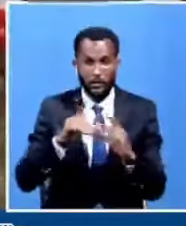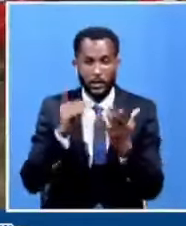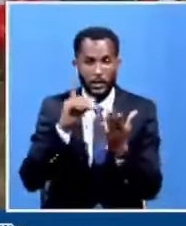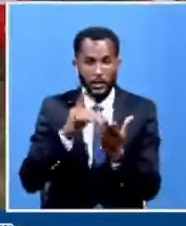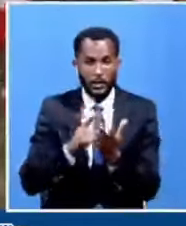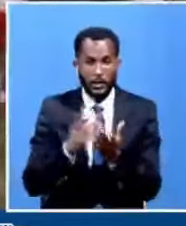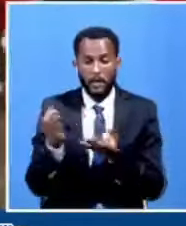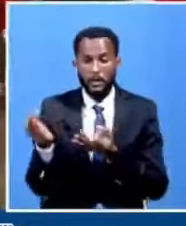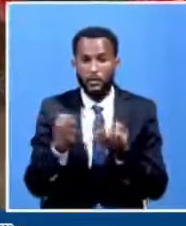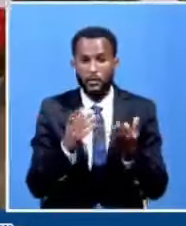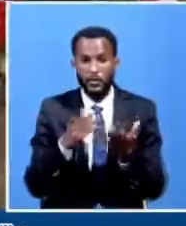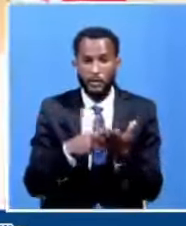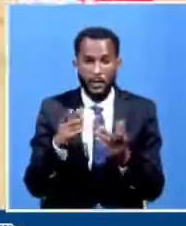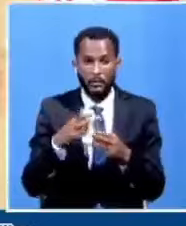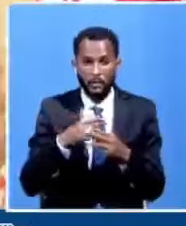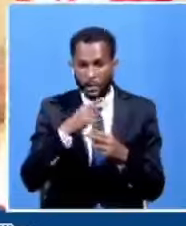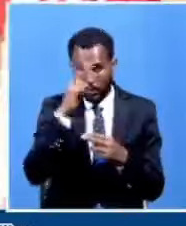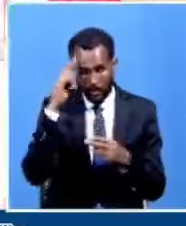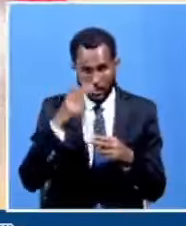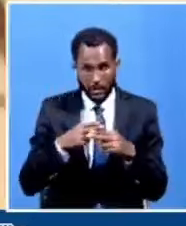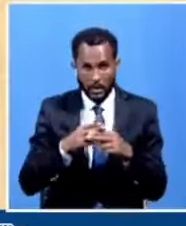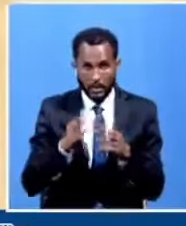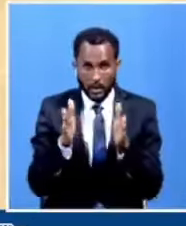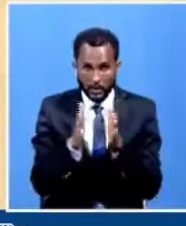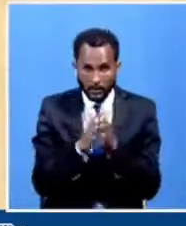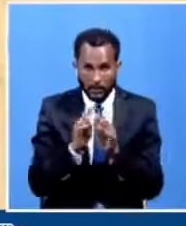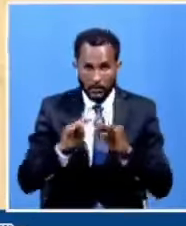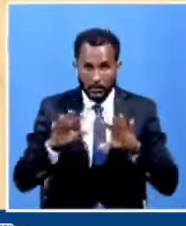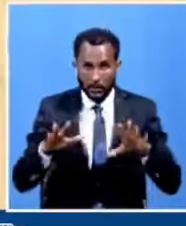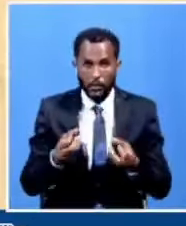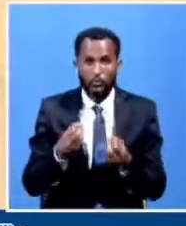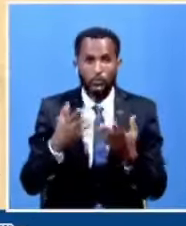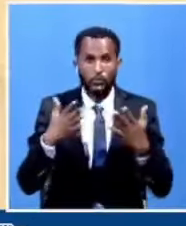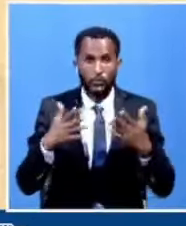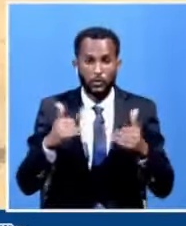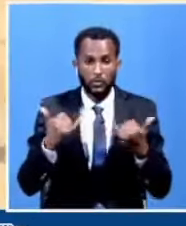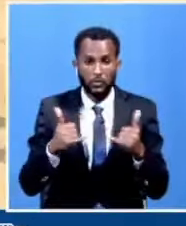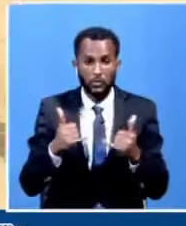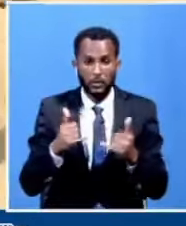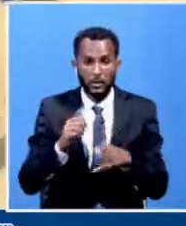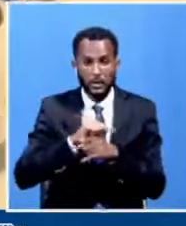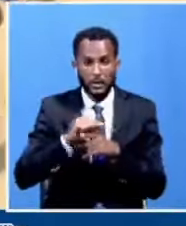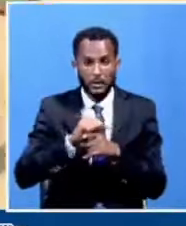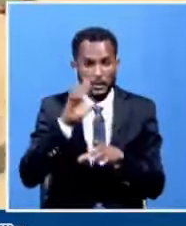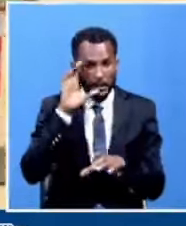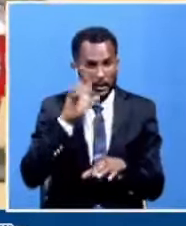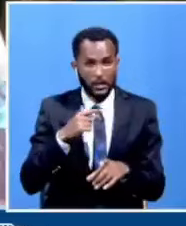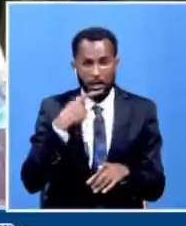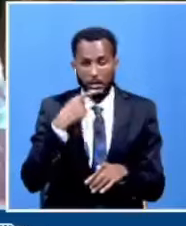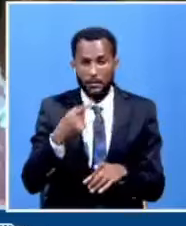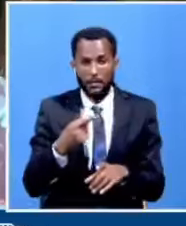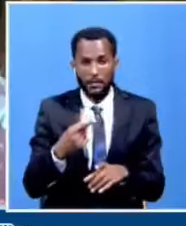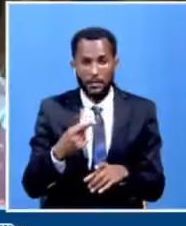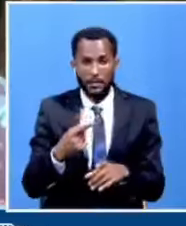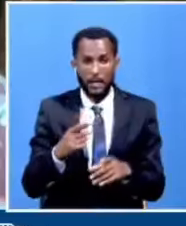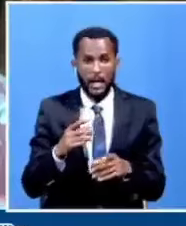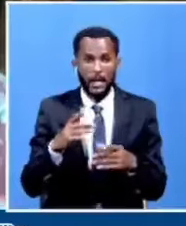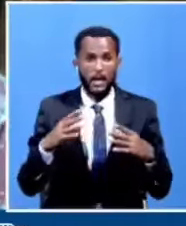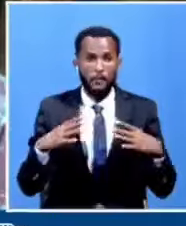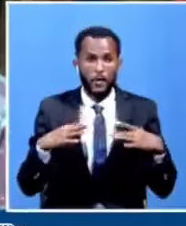ከተማ ይገልጹም በመሆናት ተሐጽራት ድማ አብ ሐንተ ጸቢ በመዳ ብርክት ዝበልና ተጻውቲ ክንለማመድ ተገዲና ይብሉም ዘውተር ስፖርት ሕጽረት